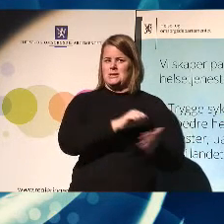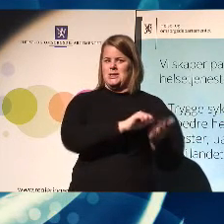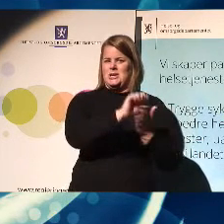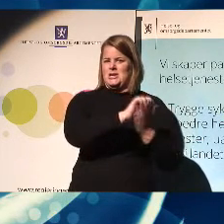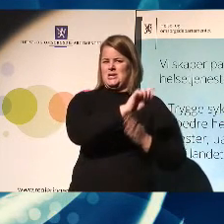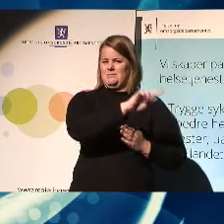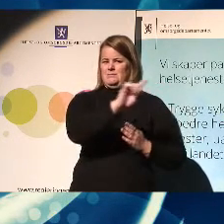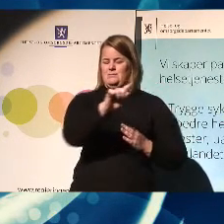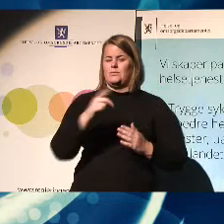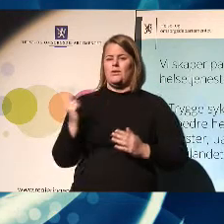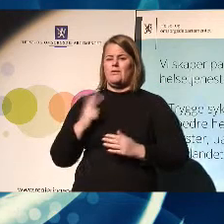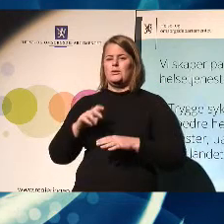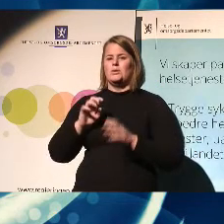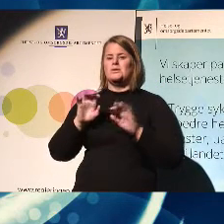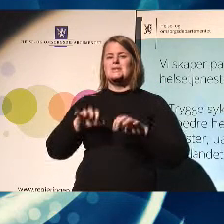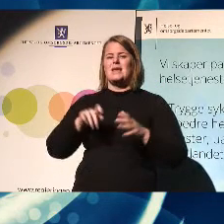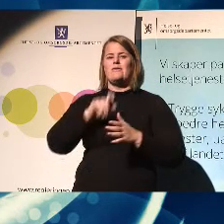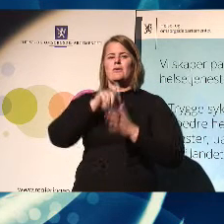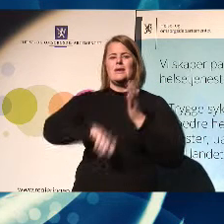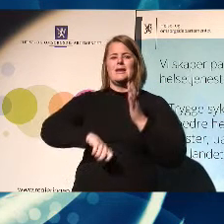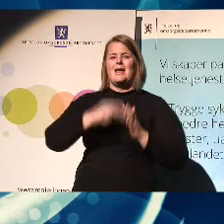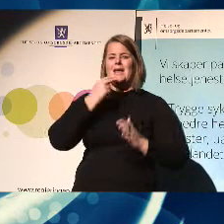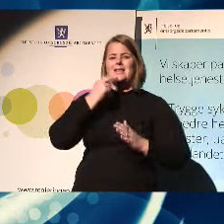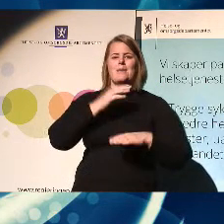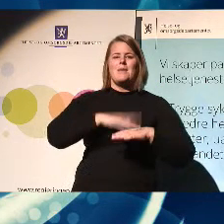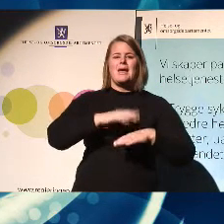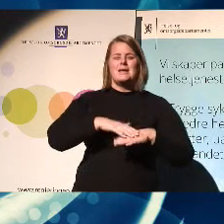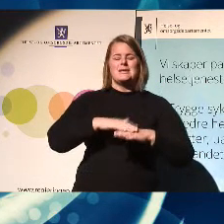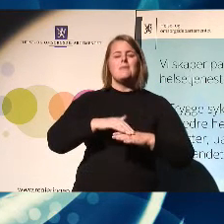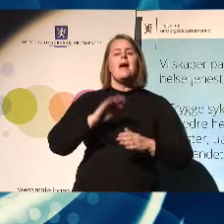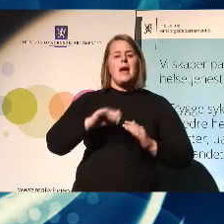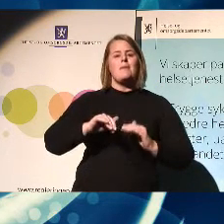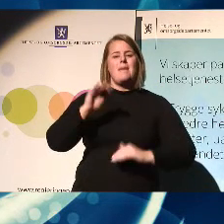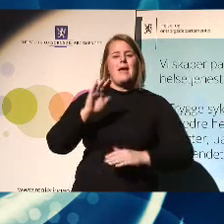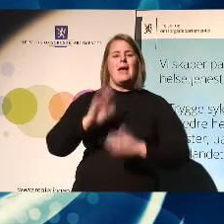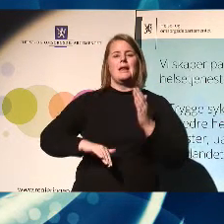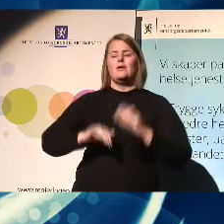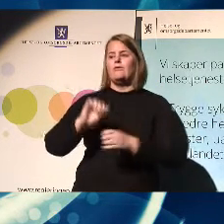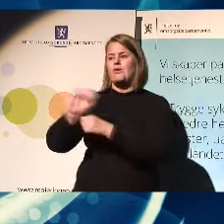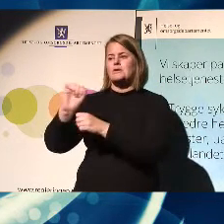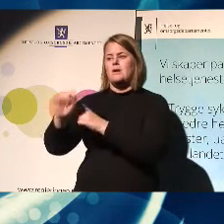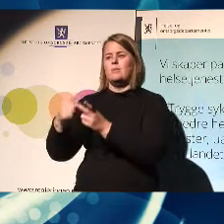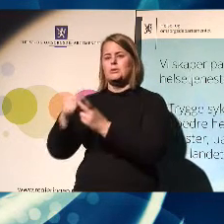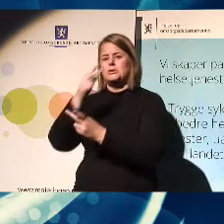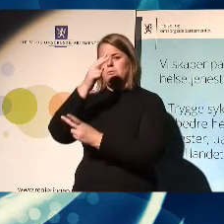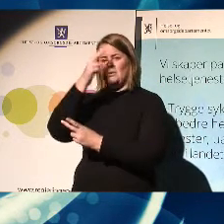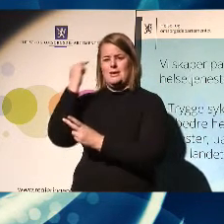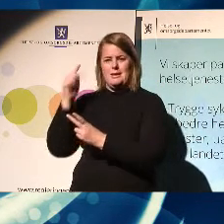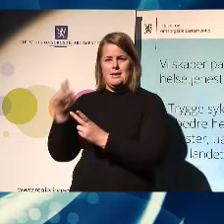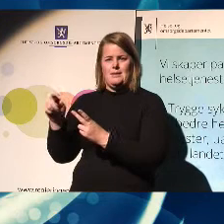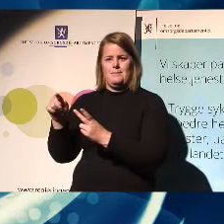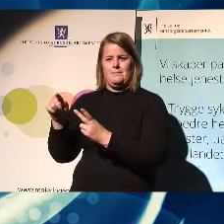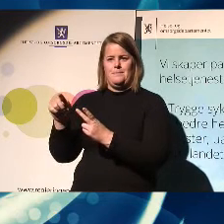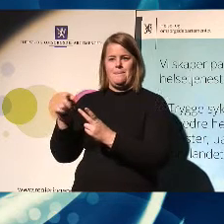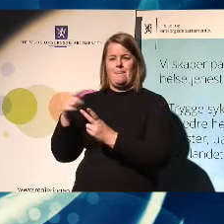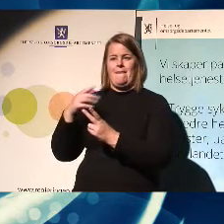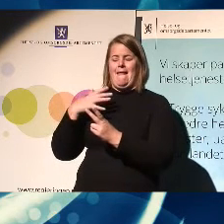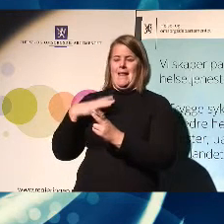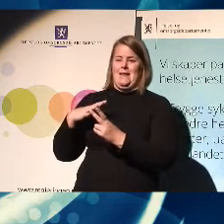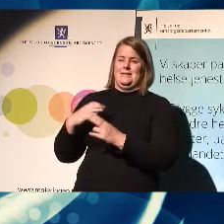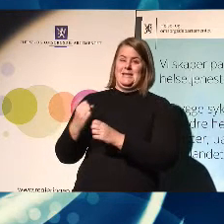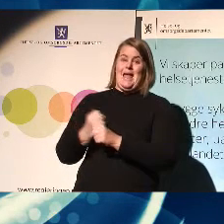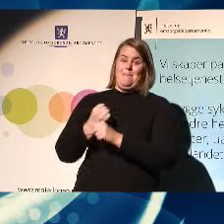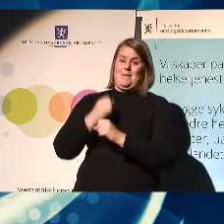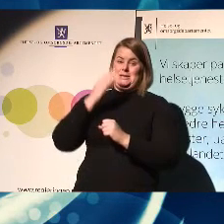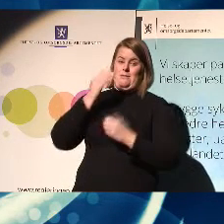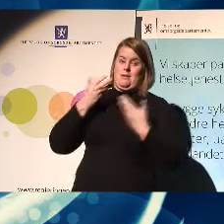kronikk som het «Beredskap mer enn forsvar er mer enn forsvar og politi». Og heldigvis, jeg jo embetsmann, og et av mine